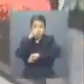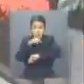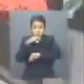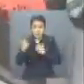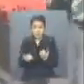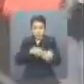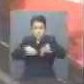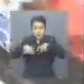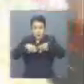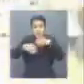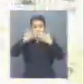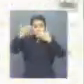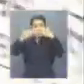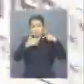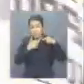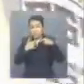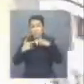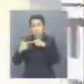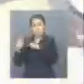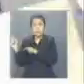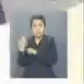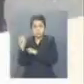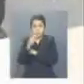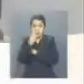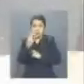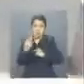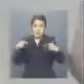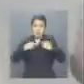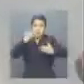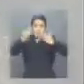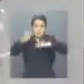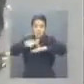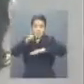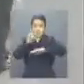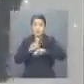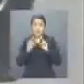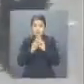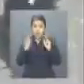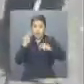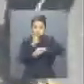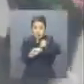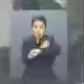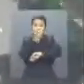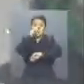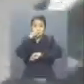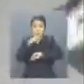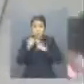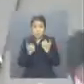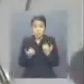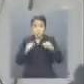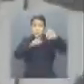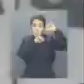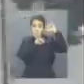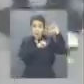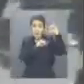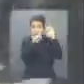างต่อเนื่องค่ะโดยจะเห็นว่าบนเวทีนะคะประธานคณะกรรมการสมานฉันท์แรงงานไทยก็ได้มีการประกาศข้อเรียกร้องและ